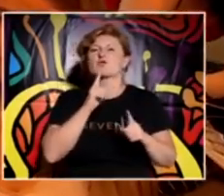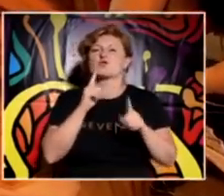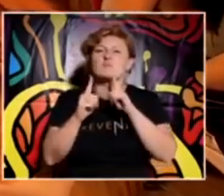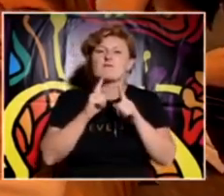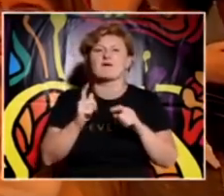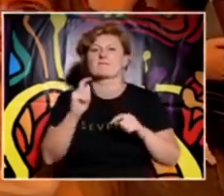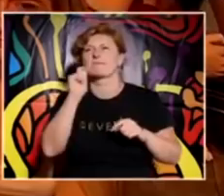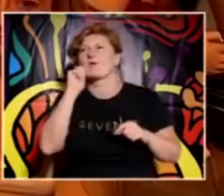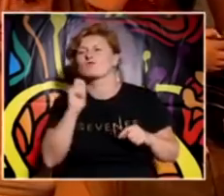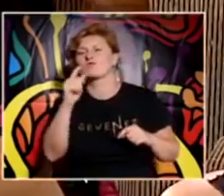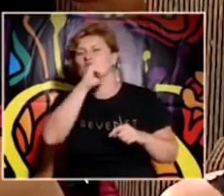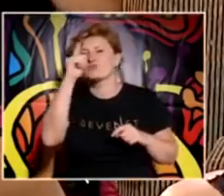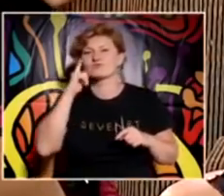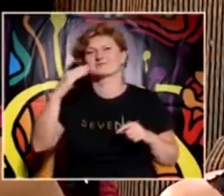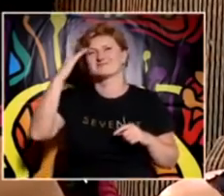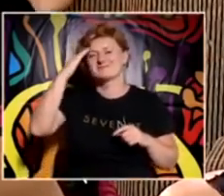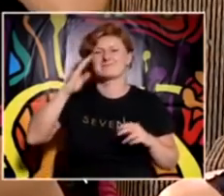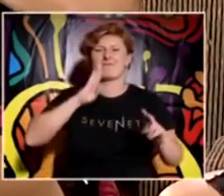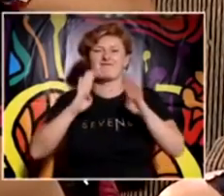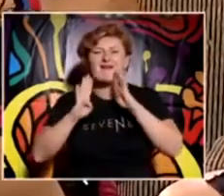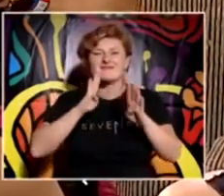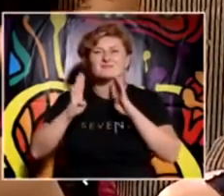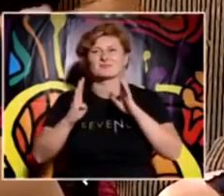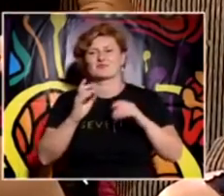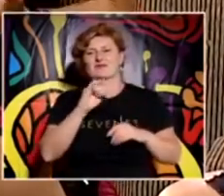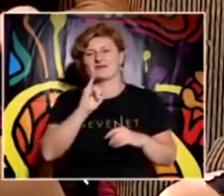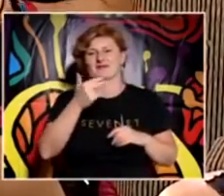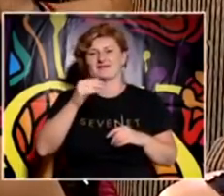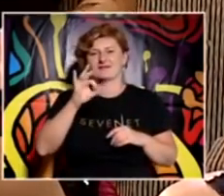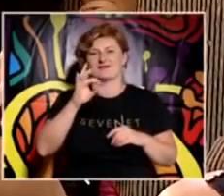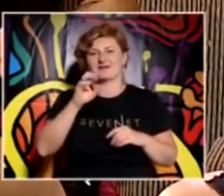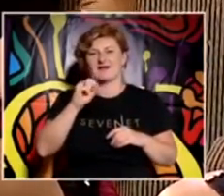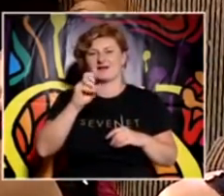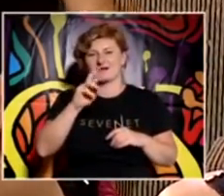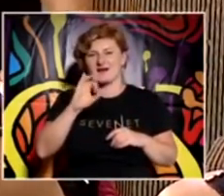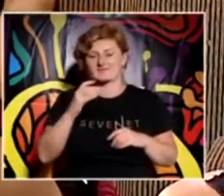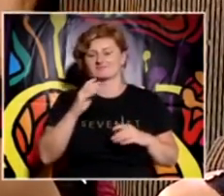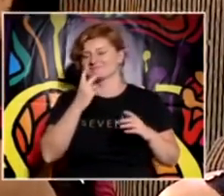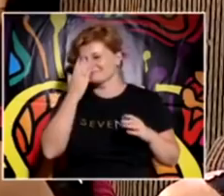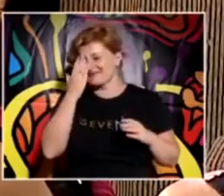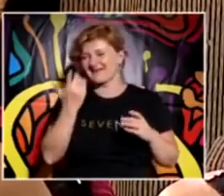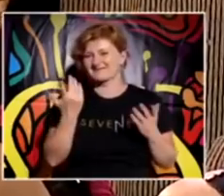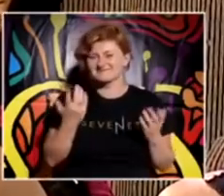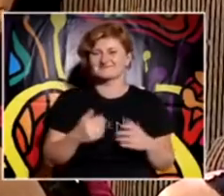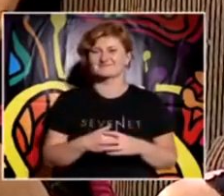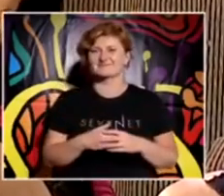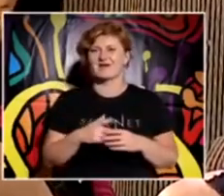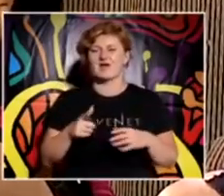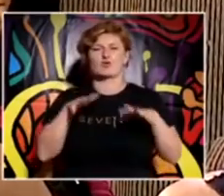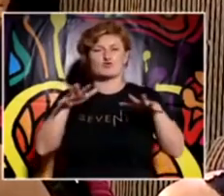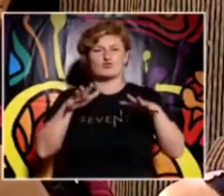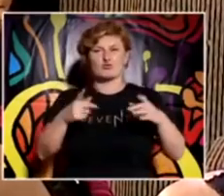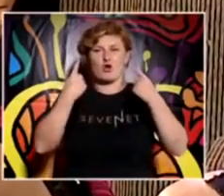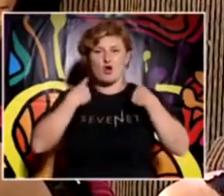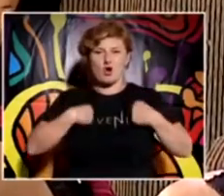jesteśmy bardzo często, znamy się z Instagrama, z Facebooka, te technologie pozwalają nam być na bieżąco ze wszystkimi i sporo osób ma